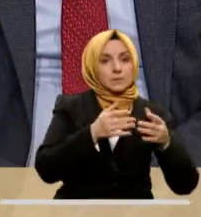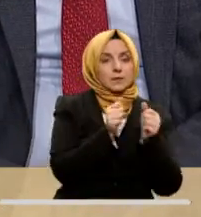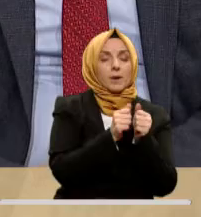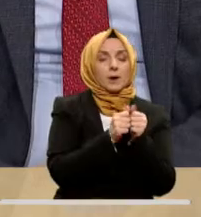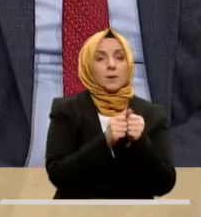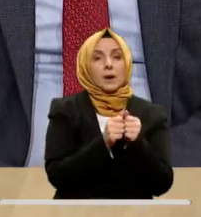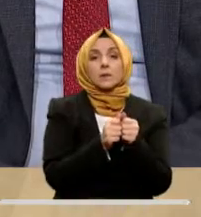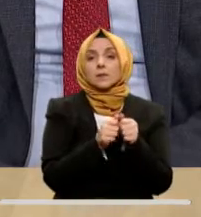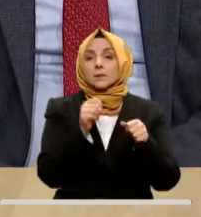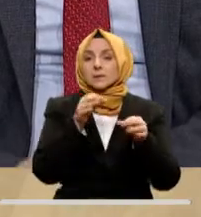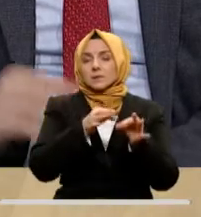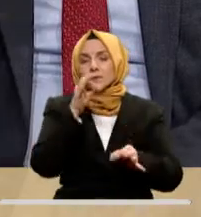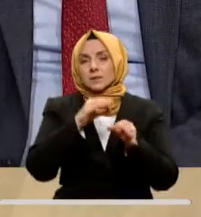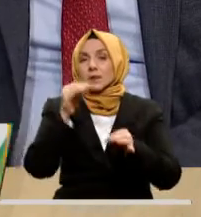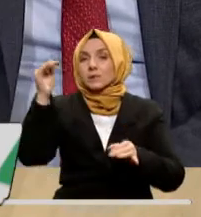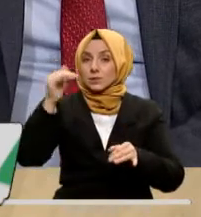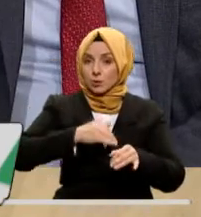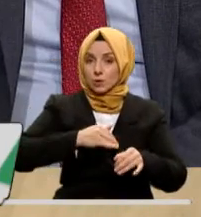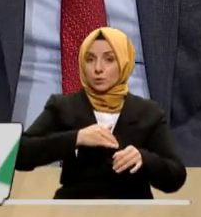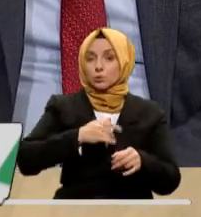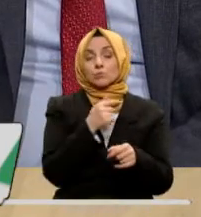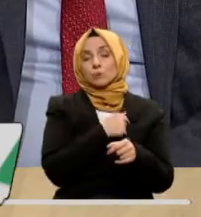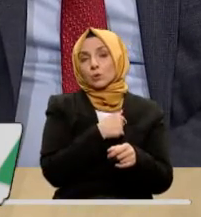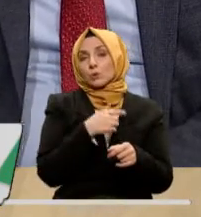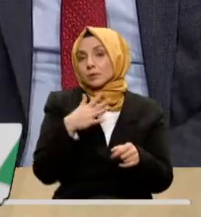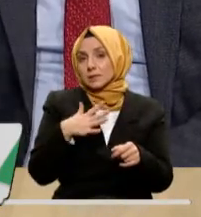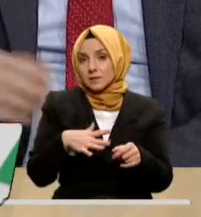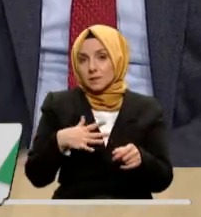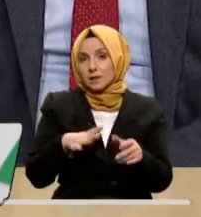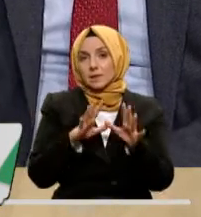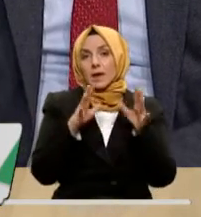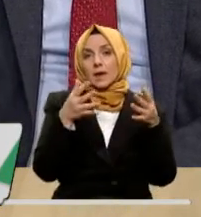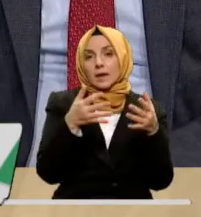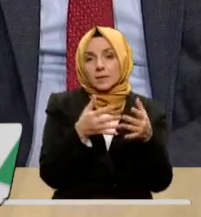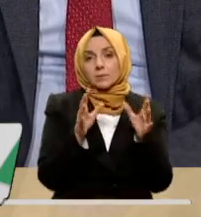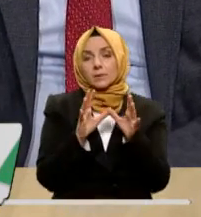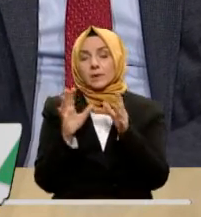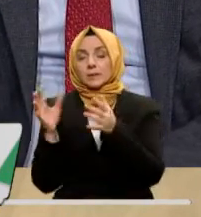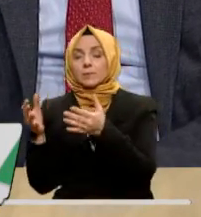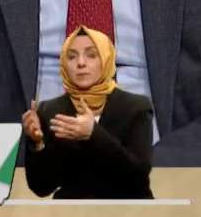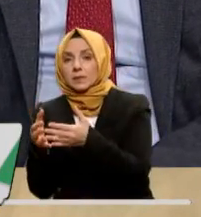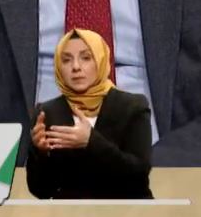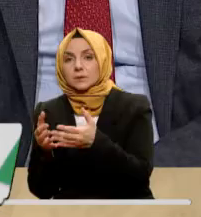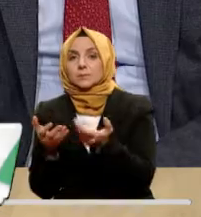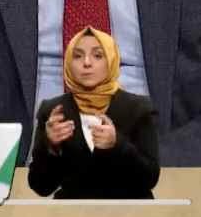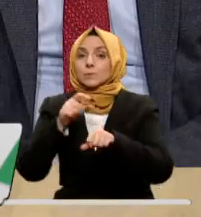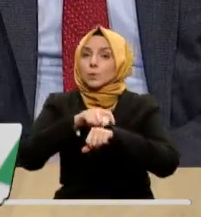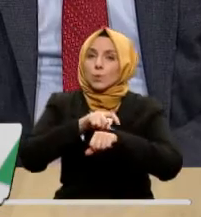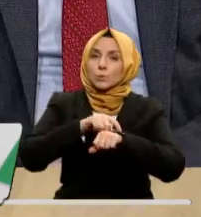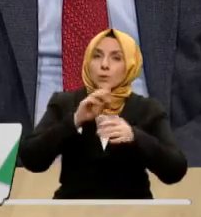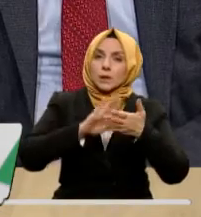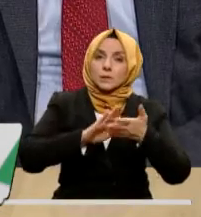noktada önemli bi gönül isterki ekiplerimiz çalışan pilav otobüslerimiz Doktor